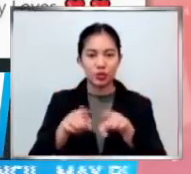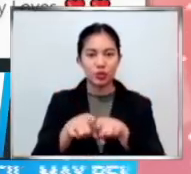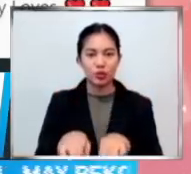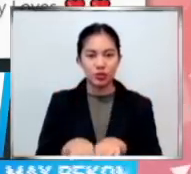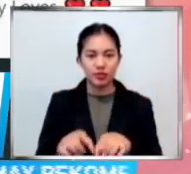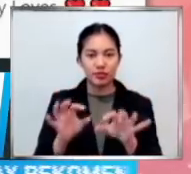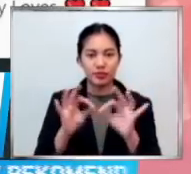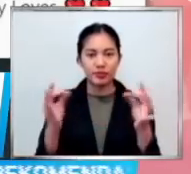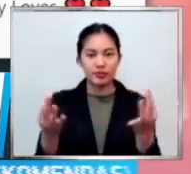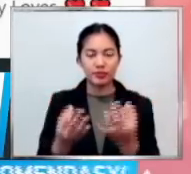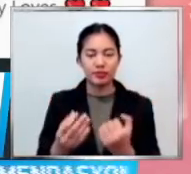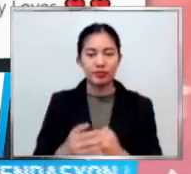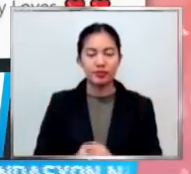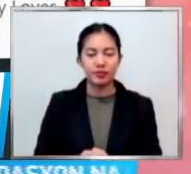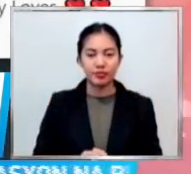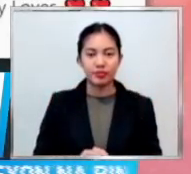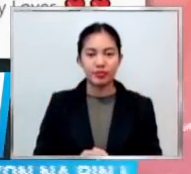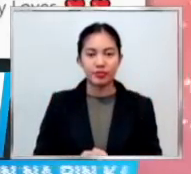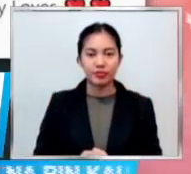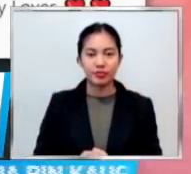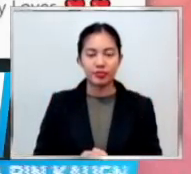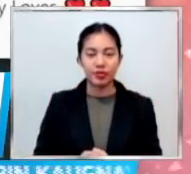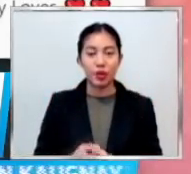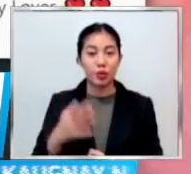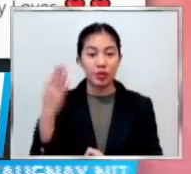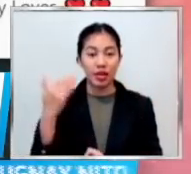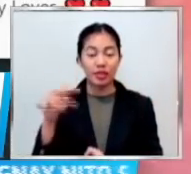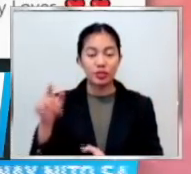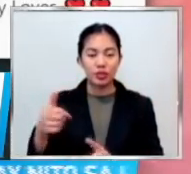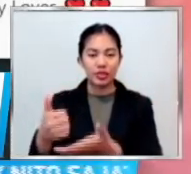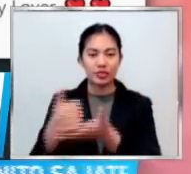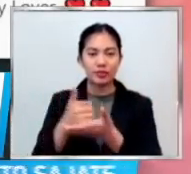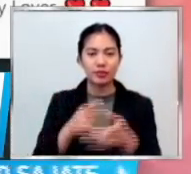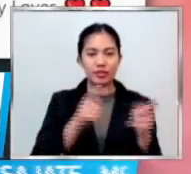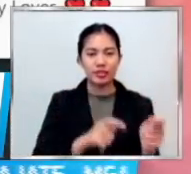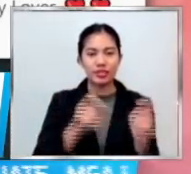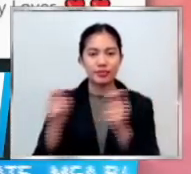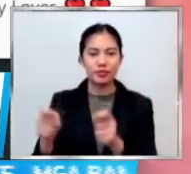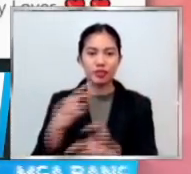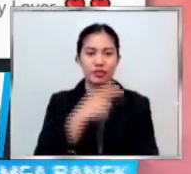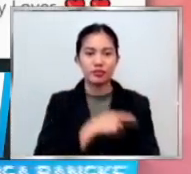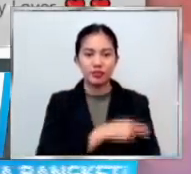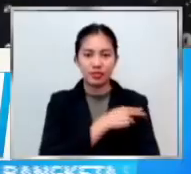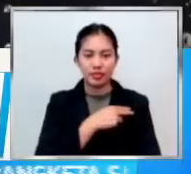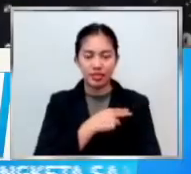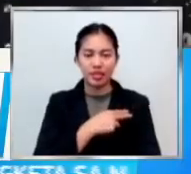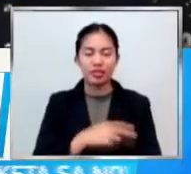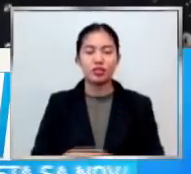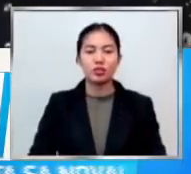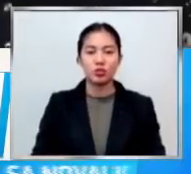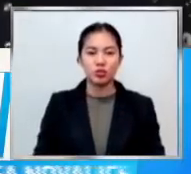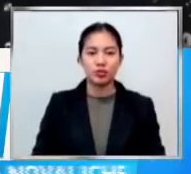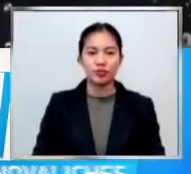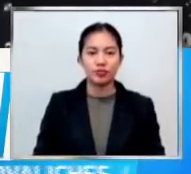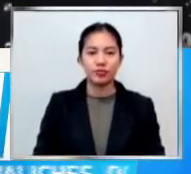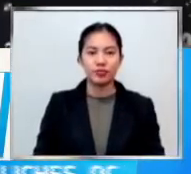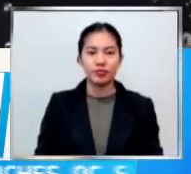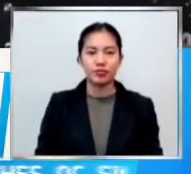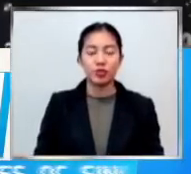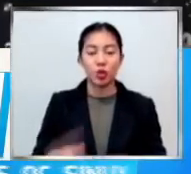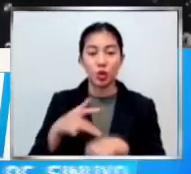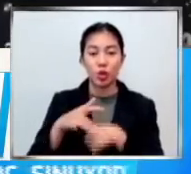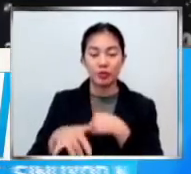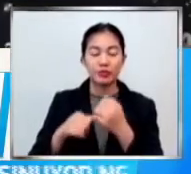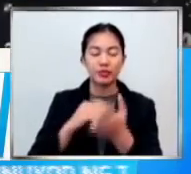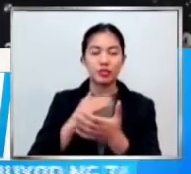kay Yanyan. Si Marian ang tumulong para mailipat ng ospital si Bubay at maagapan ang kanyang stroke. Na